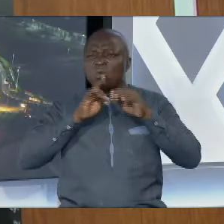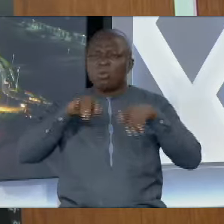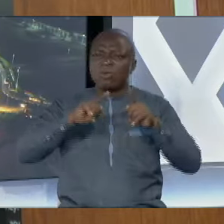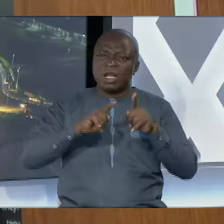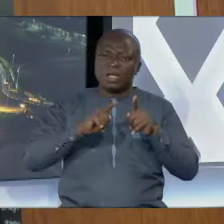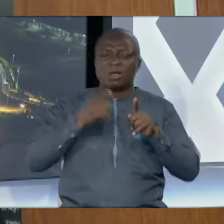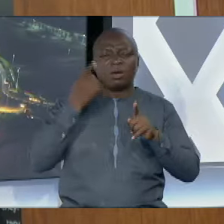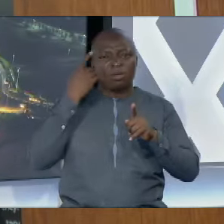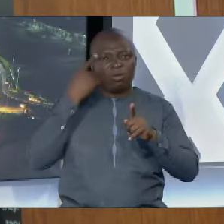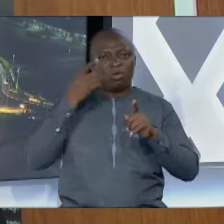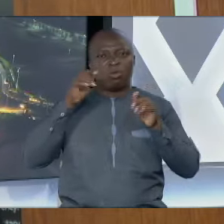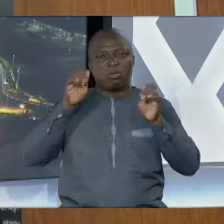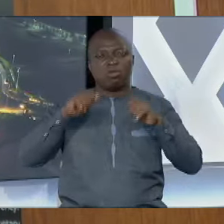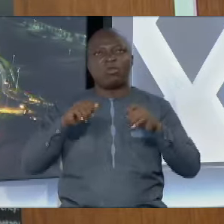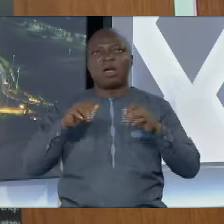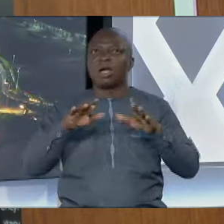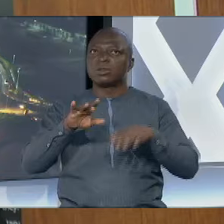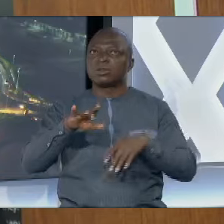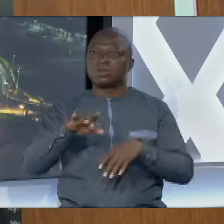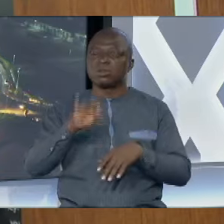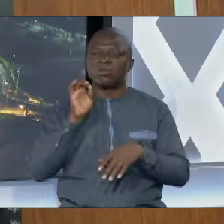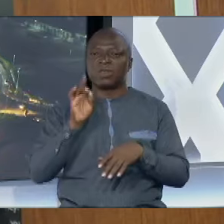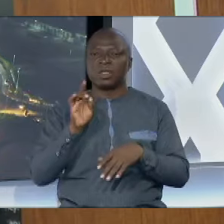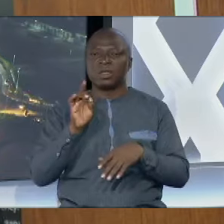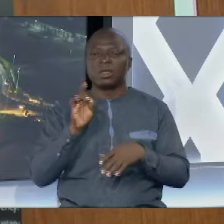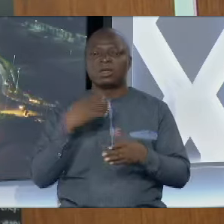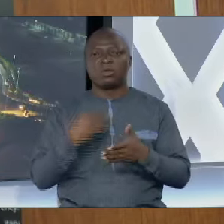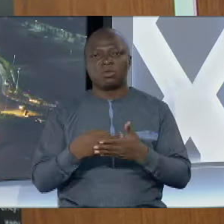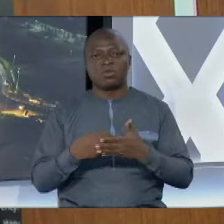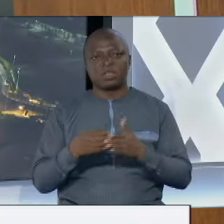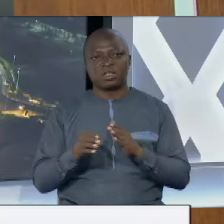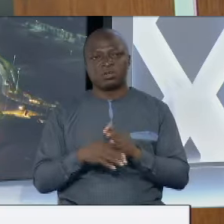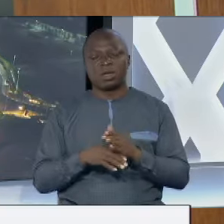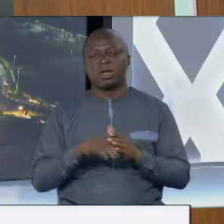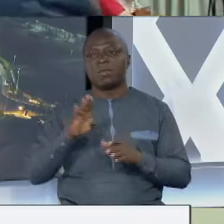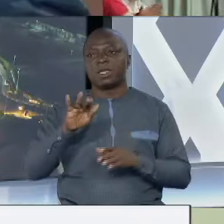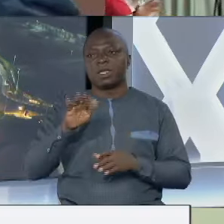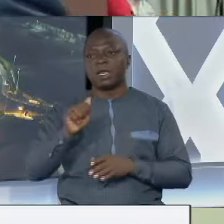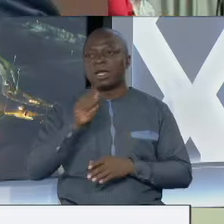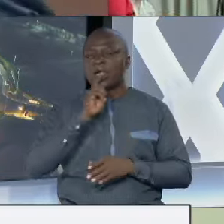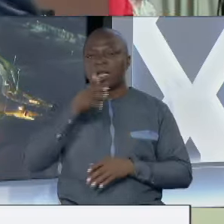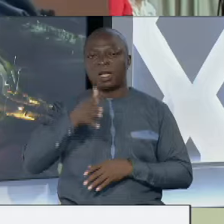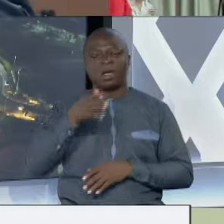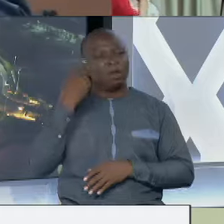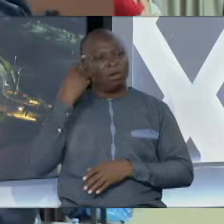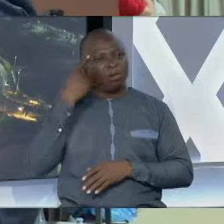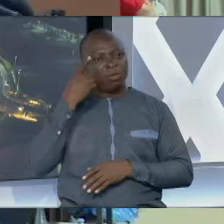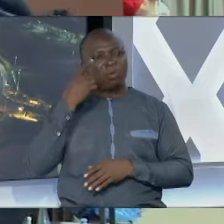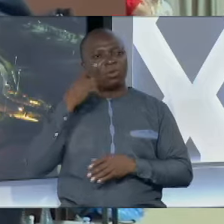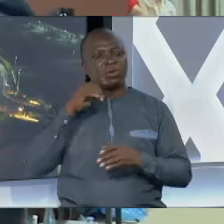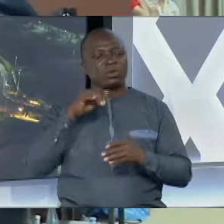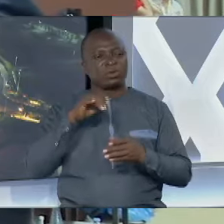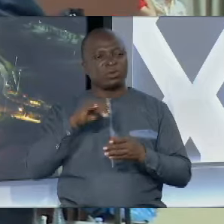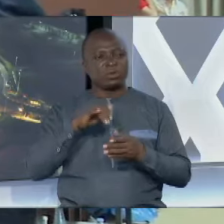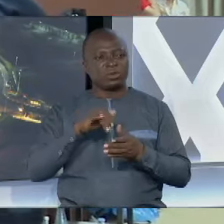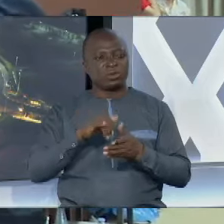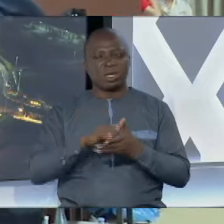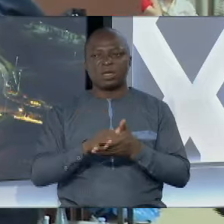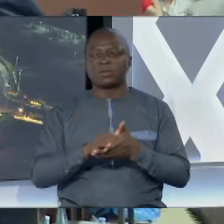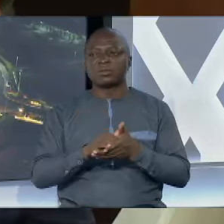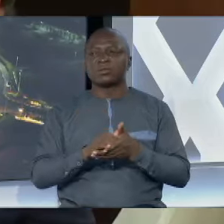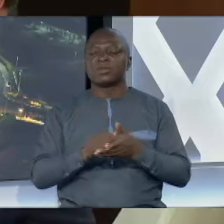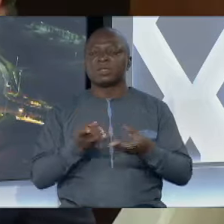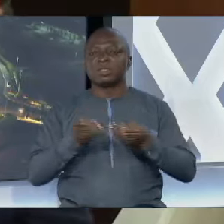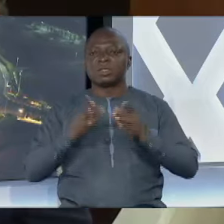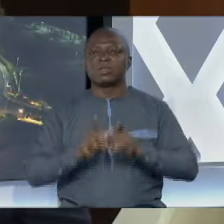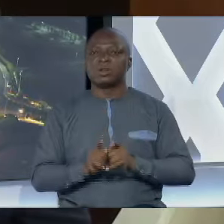pour trouver du financement? La BIA est là. Pour Abdel Wahed El Kiram,